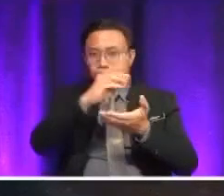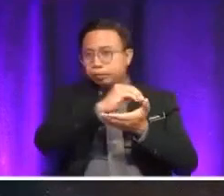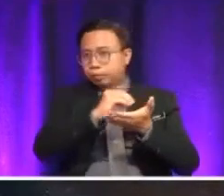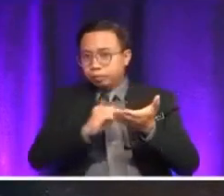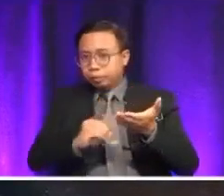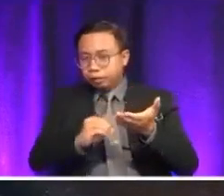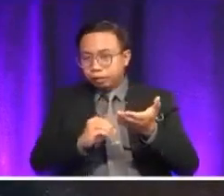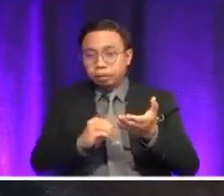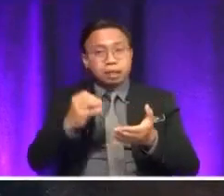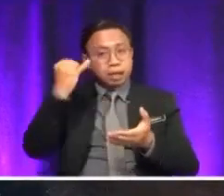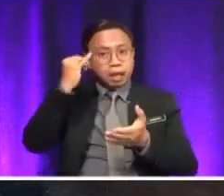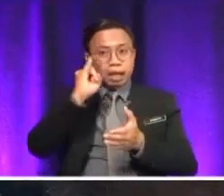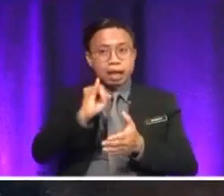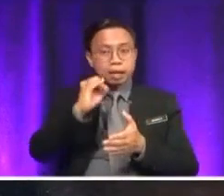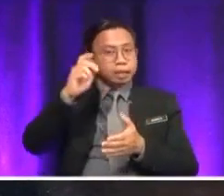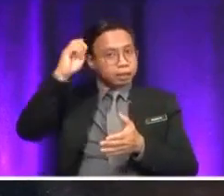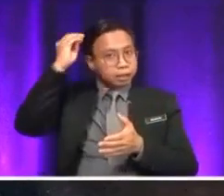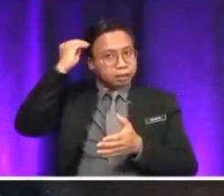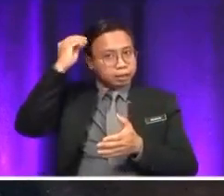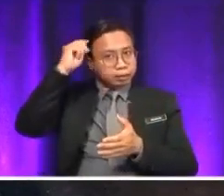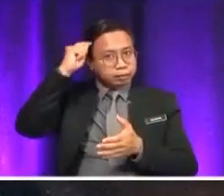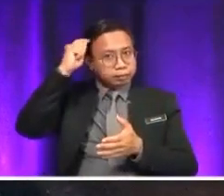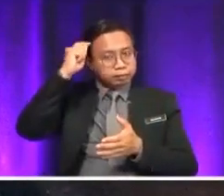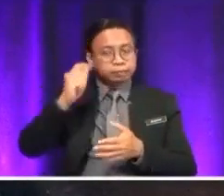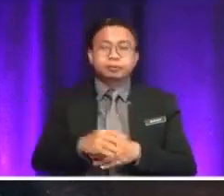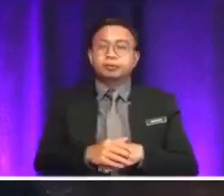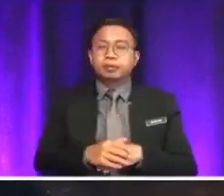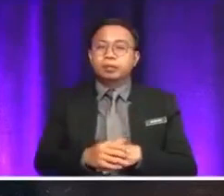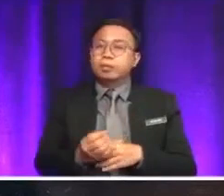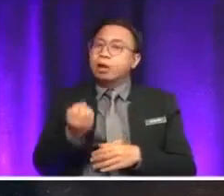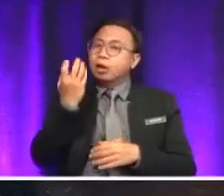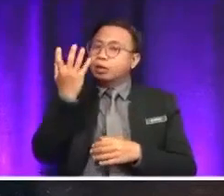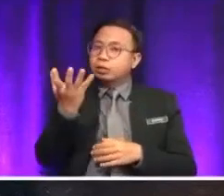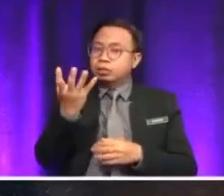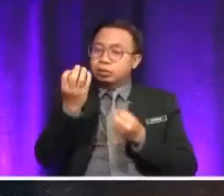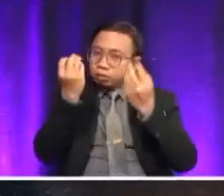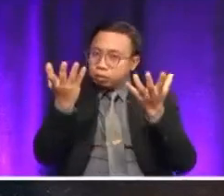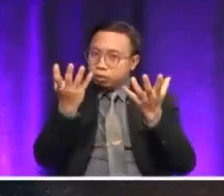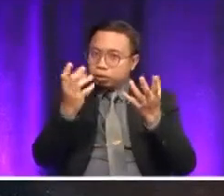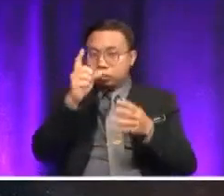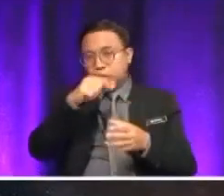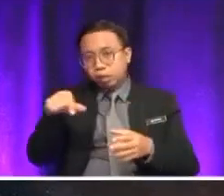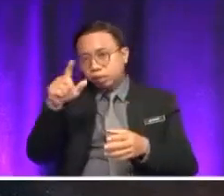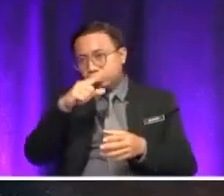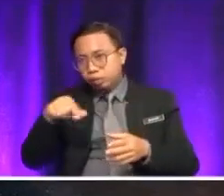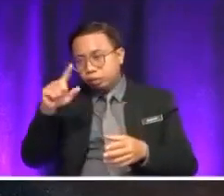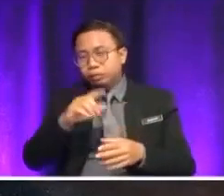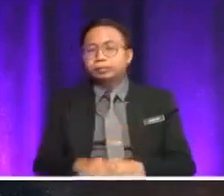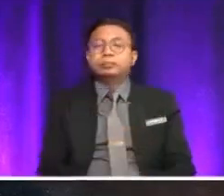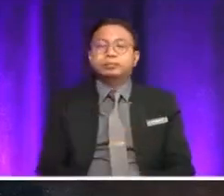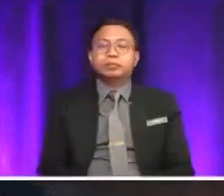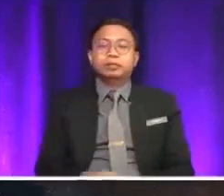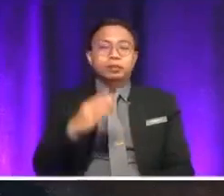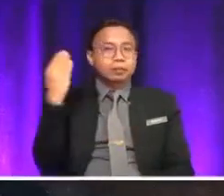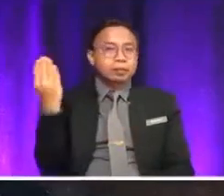IT je peta kan? ITing. Peta ITing. Dia ada banyak bulat-bulat kat situ lah nanti. Okey. Okey, rasanya